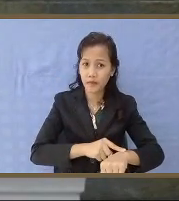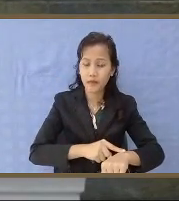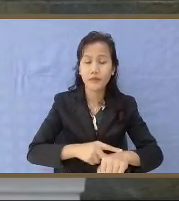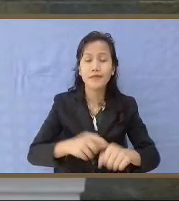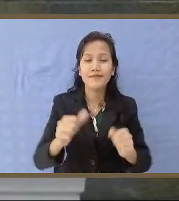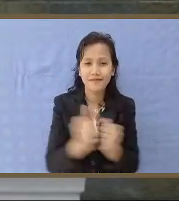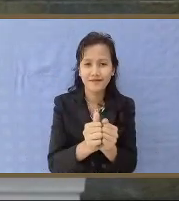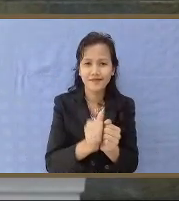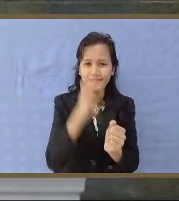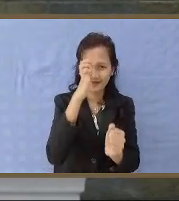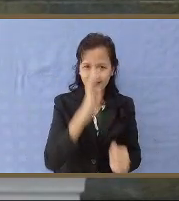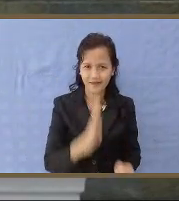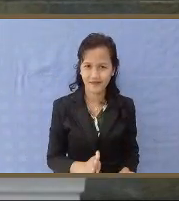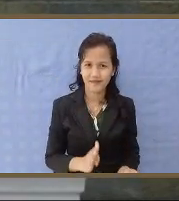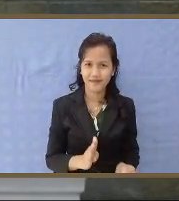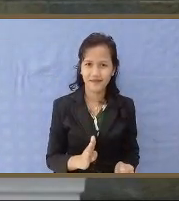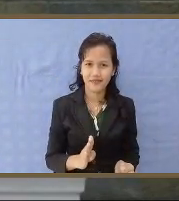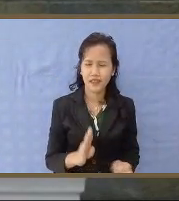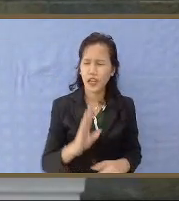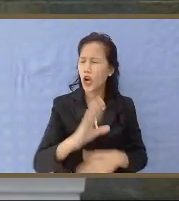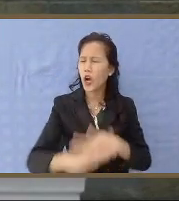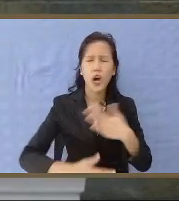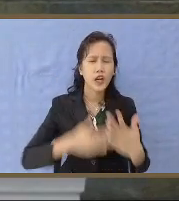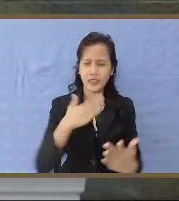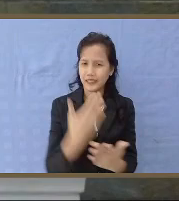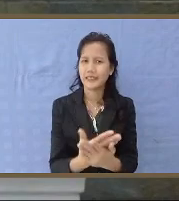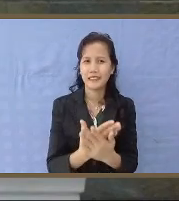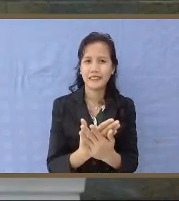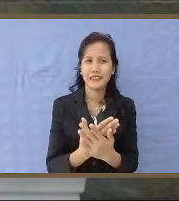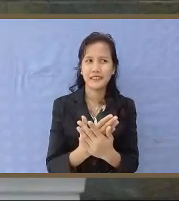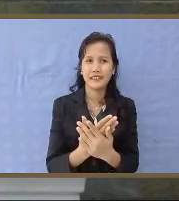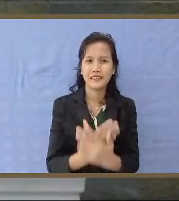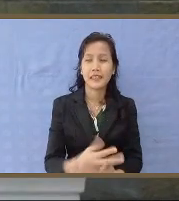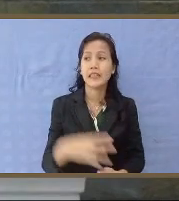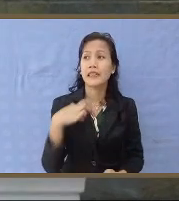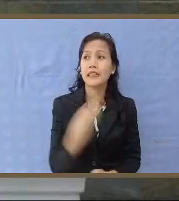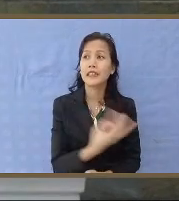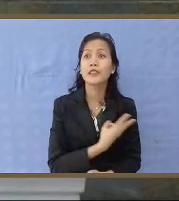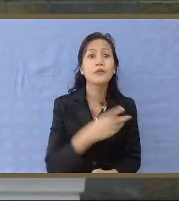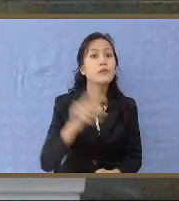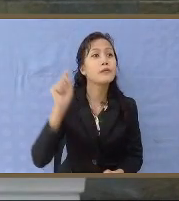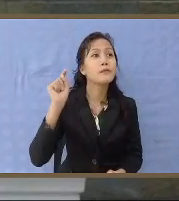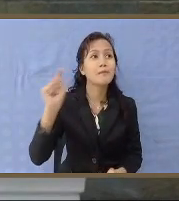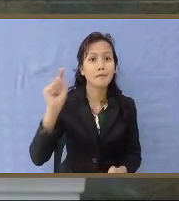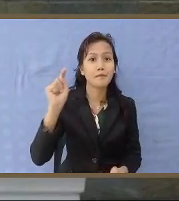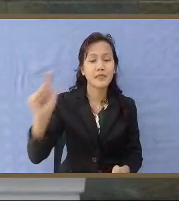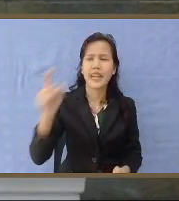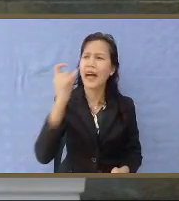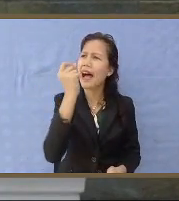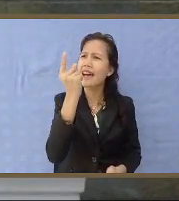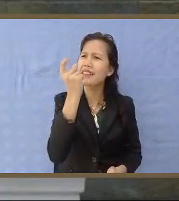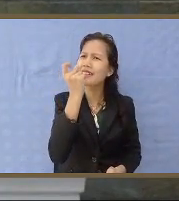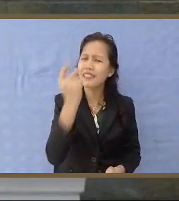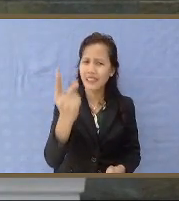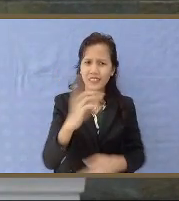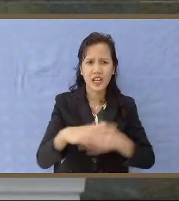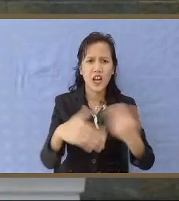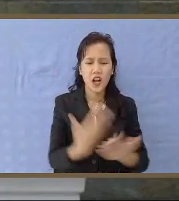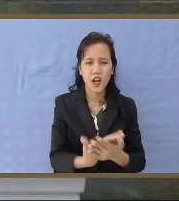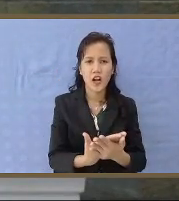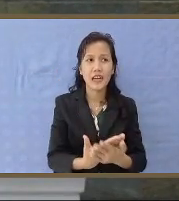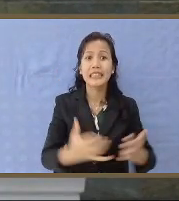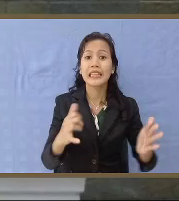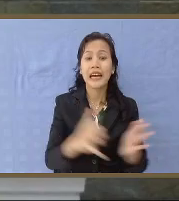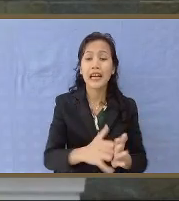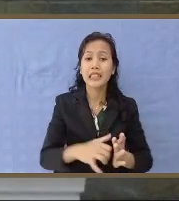with God. Lahat. Now, lahat po tayo na dapat maunawaan natin na hindi po